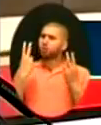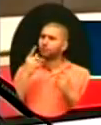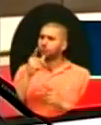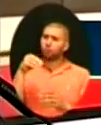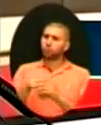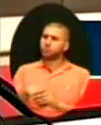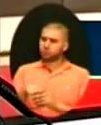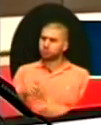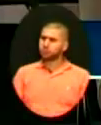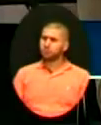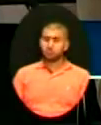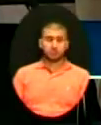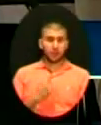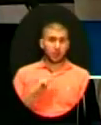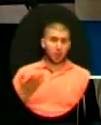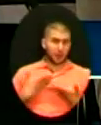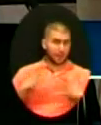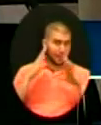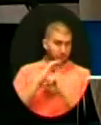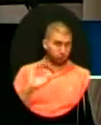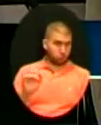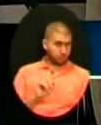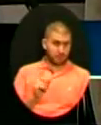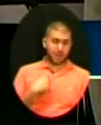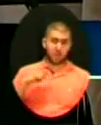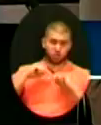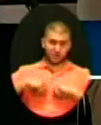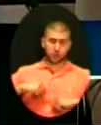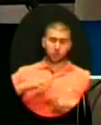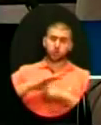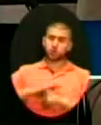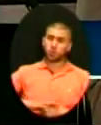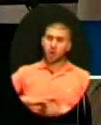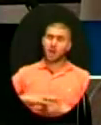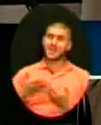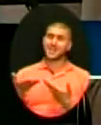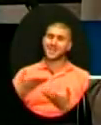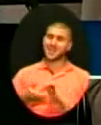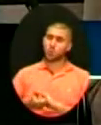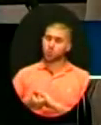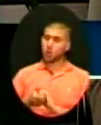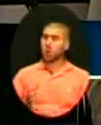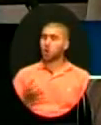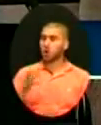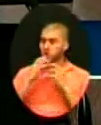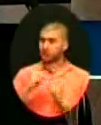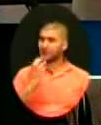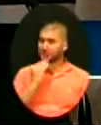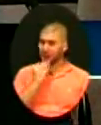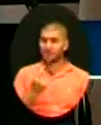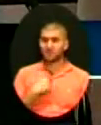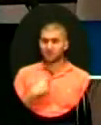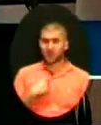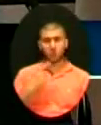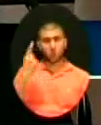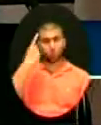שהוא יופיע בישיבה? כי אני לא מקבל את עמדתו. אני יושב ראש השדולה לידידות בין אוסטריה לישראל, ואני